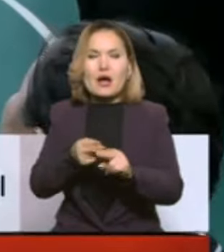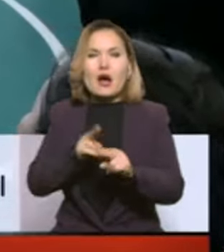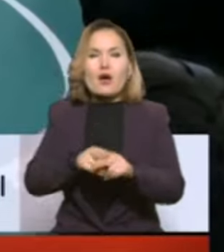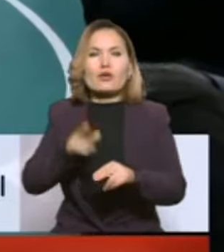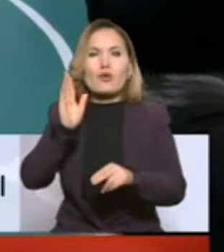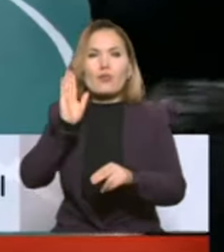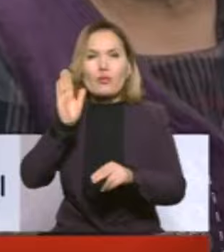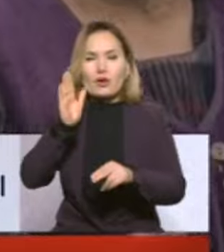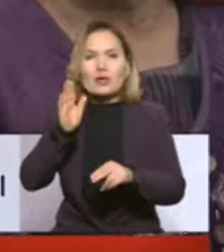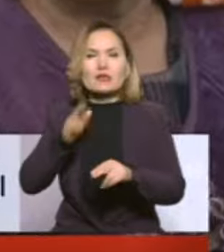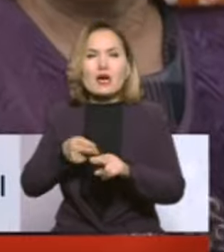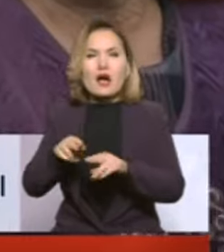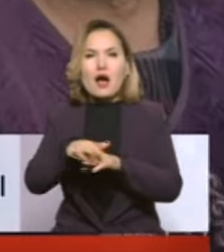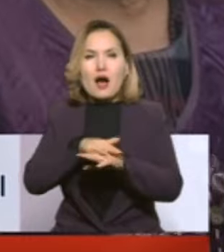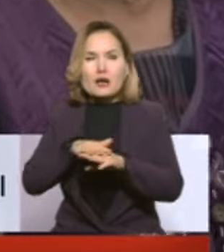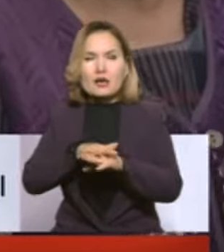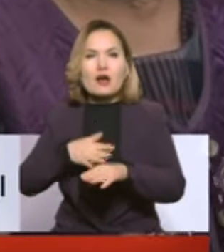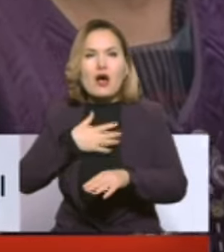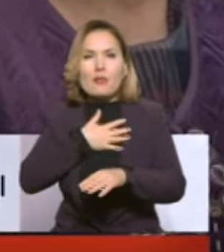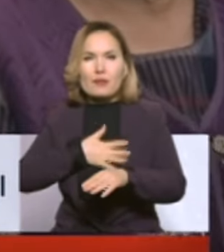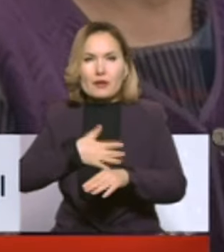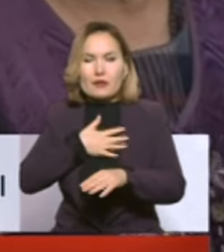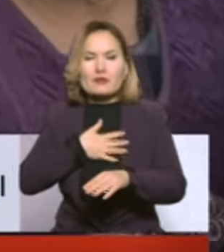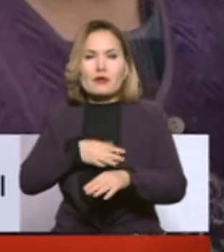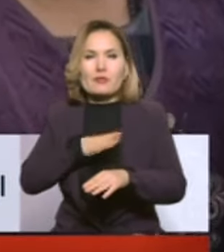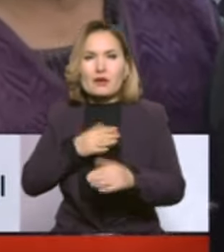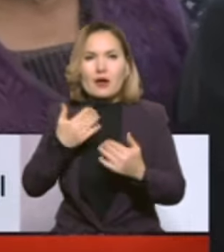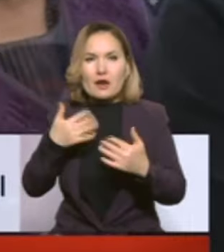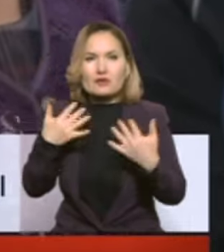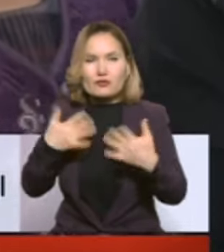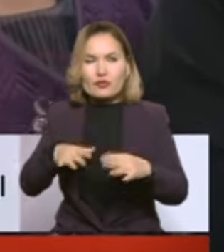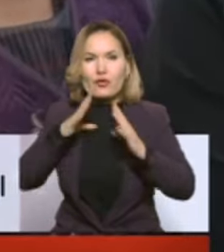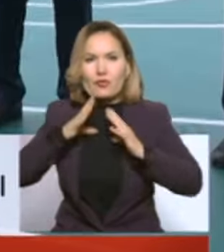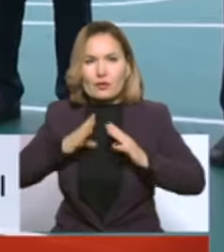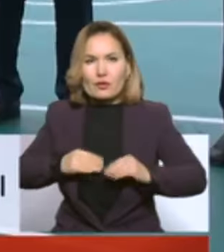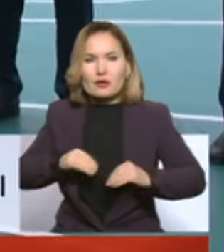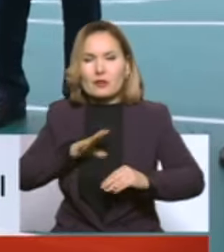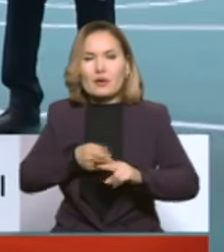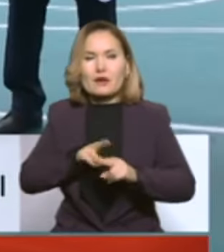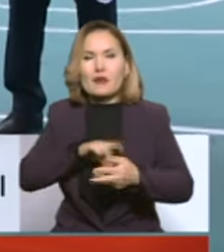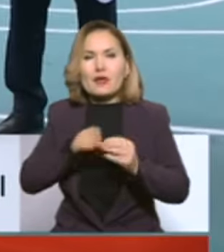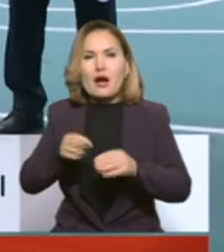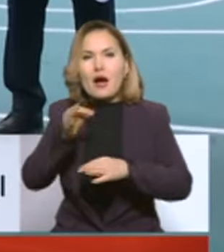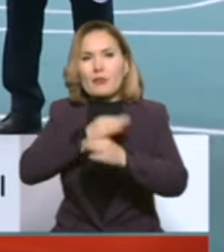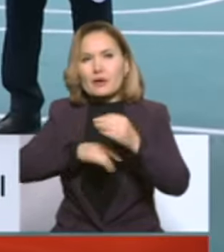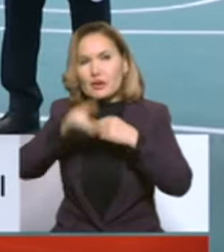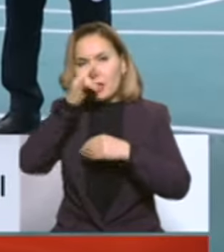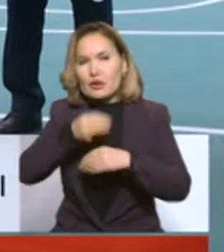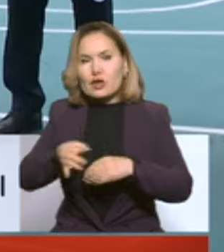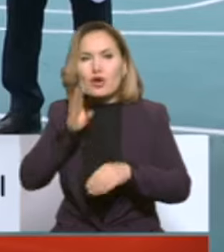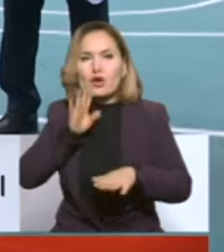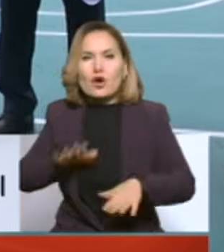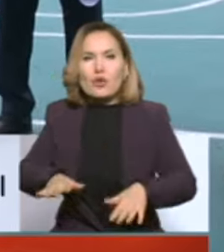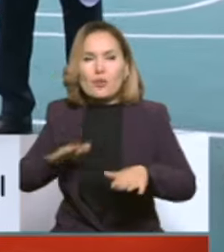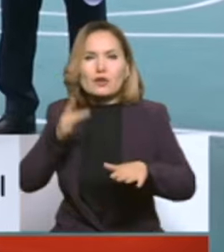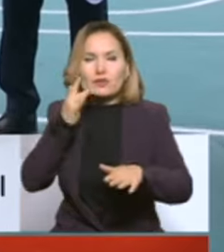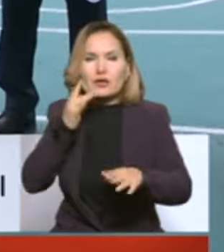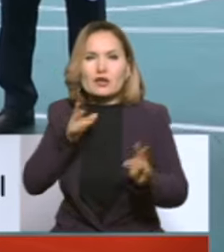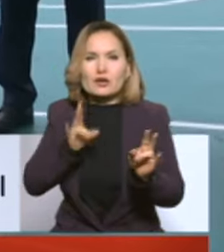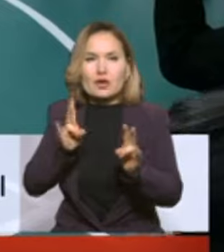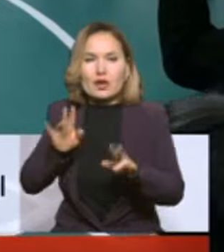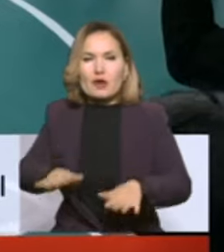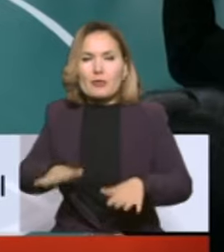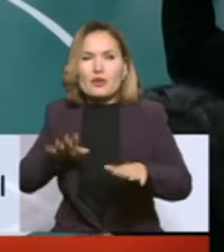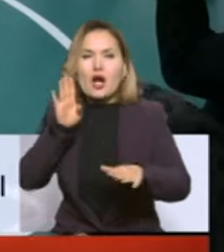үшін уайымдаған жұртқа жылу сыйлағандай. Президентке өзге өтініштерін де айтып қалды. Айтуларынша, батыстағы аудандарда өзендер жиі тасиды.